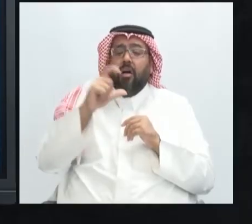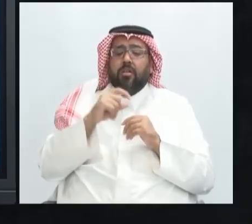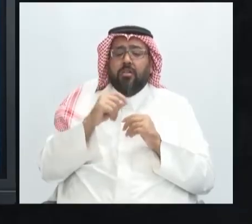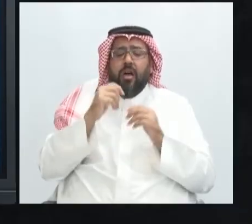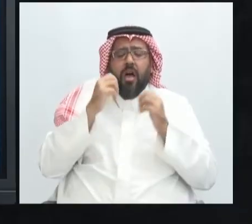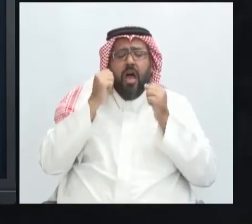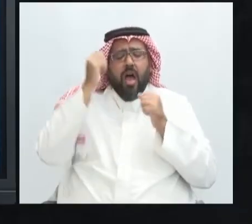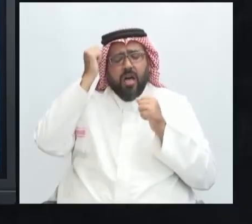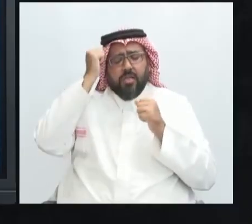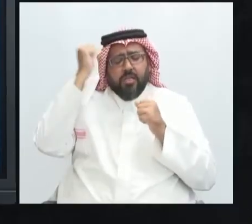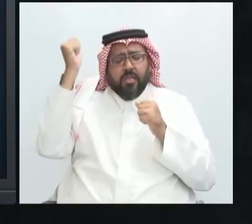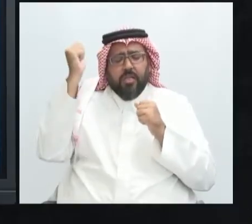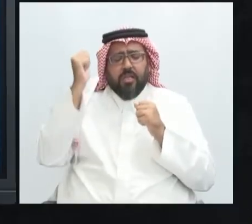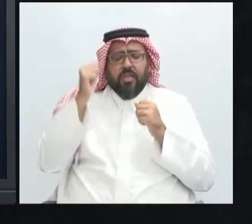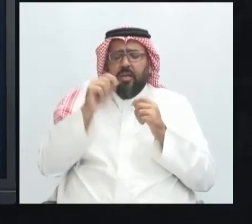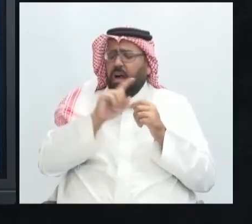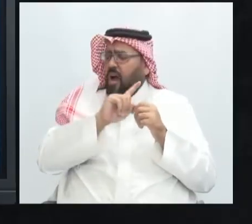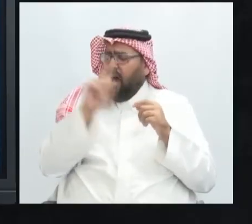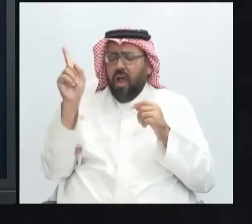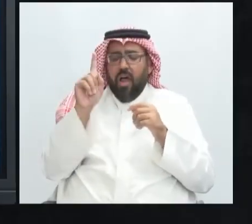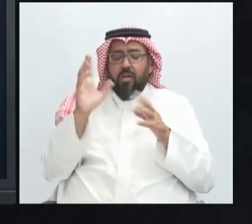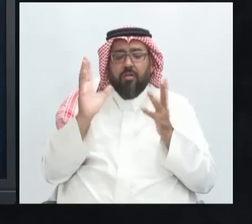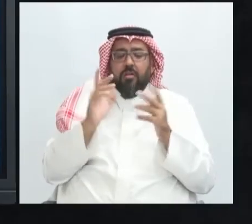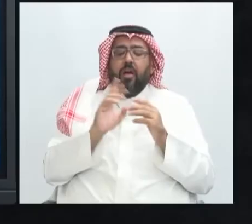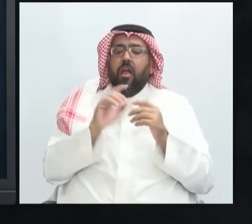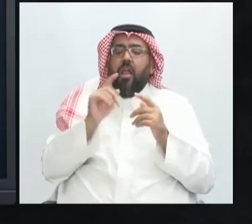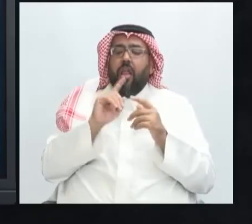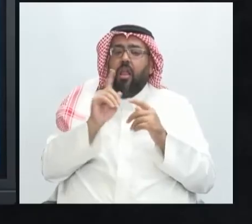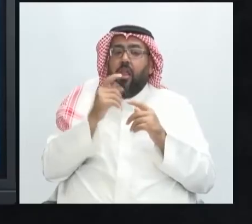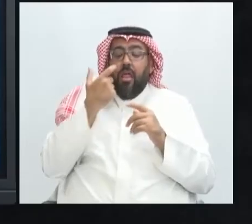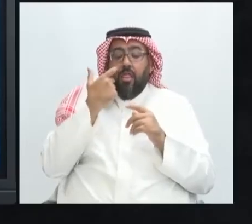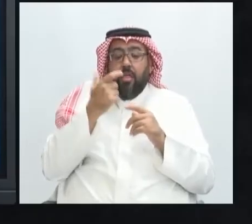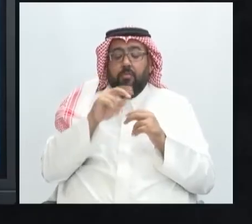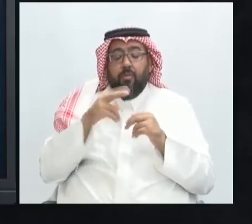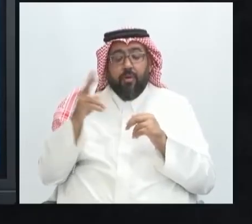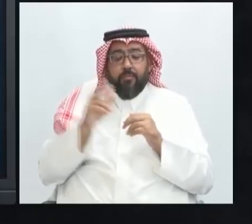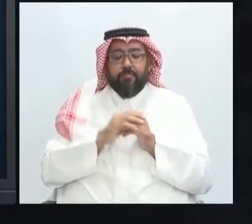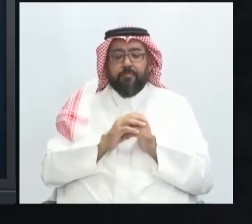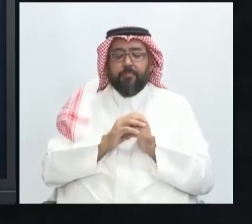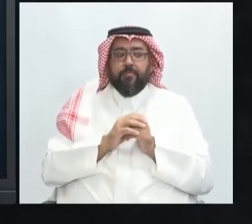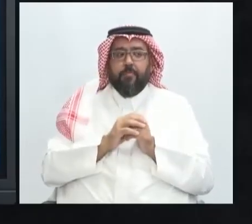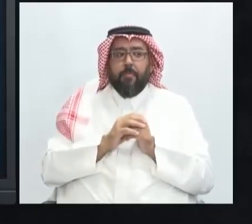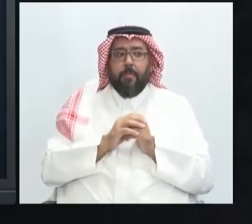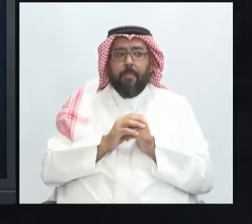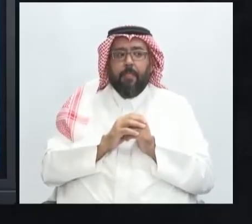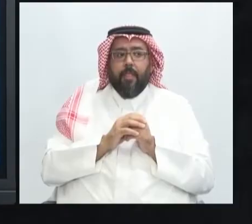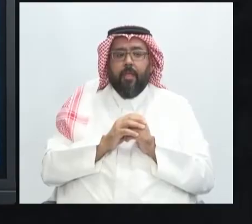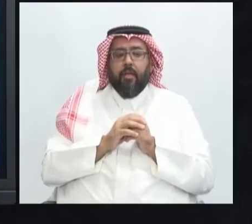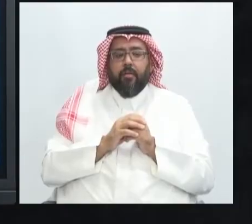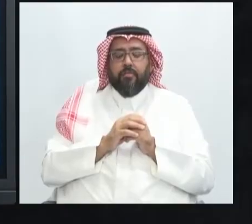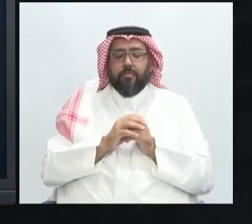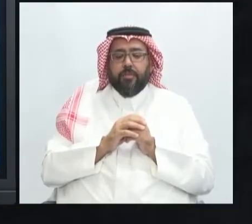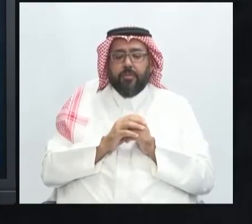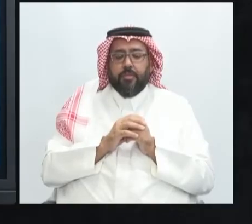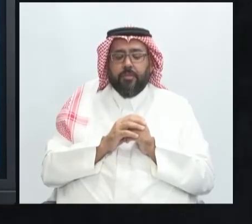والتسخط والاعتراض على قضاء الله سبحانه وتعالى وغير ذلك من الامور التي تدل على عدم